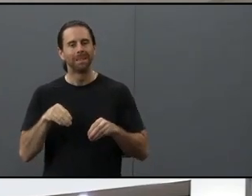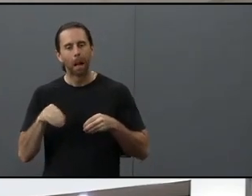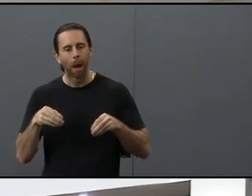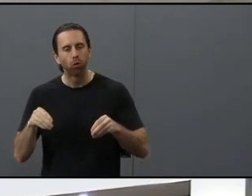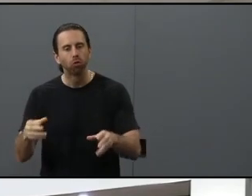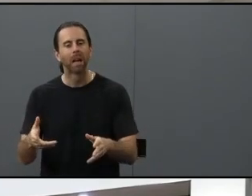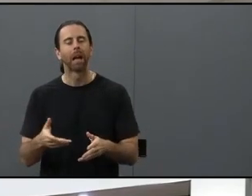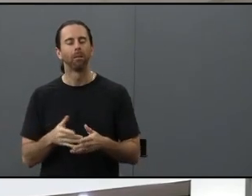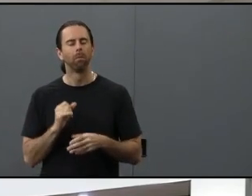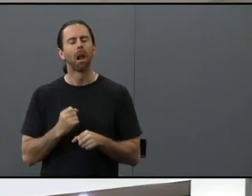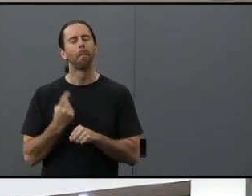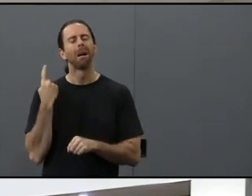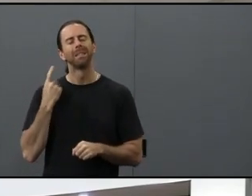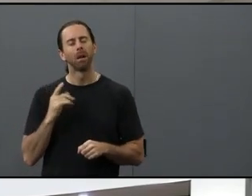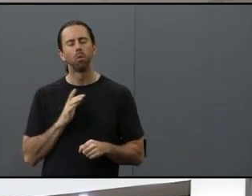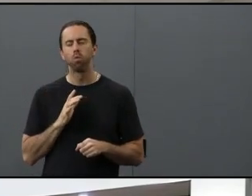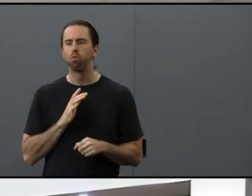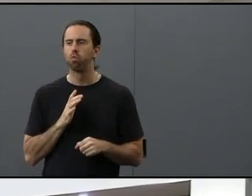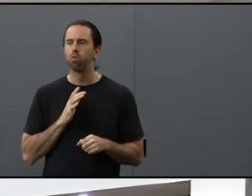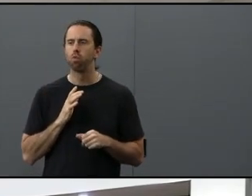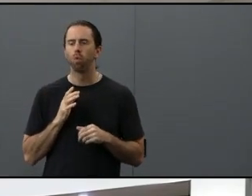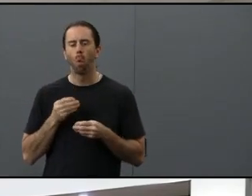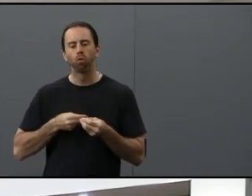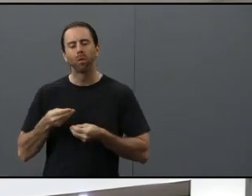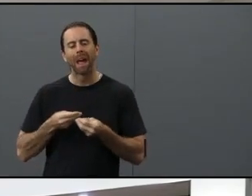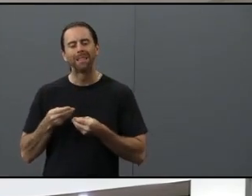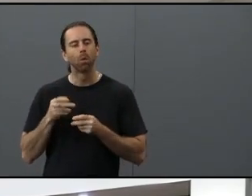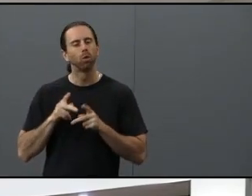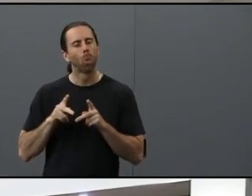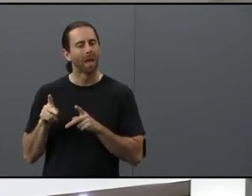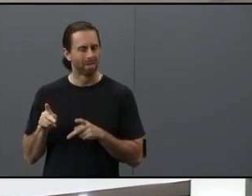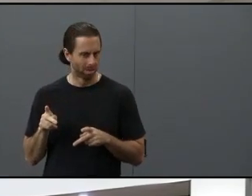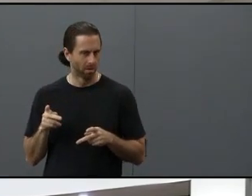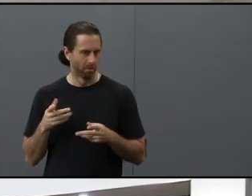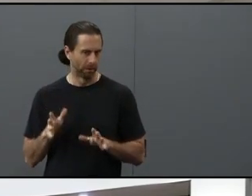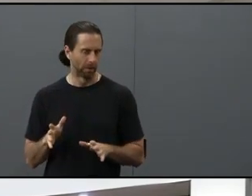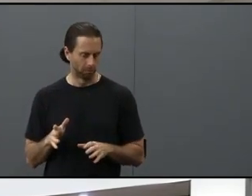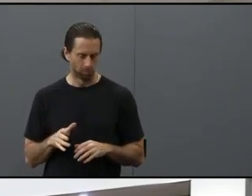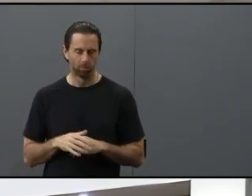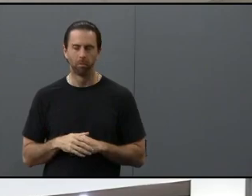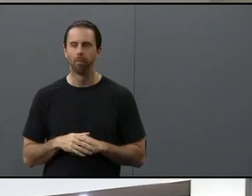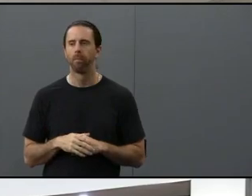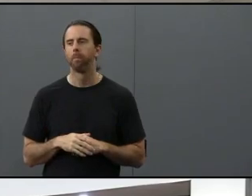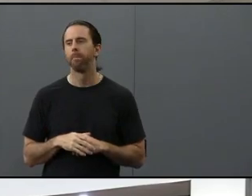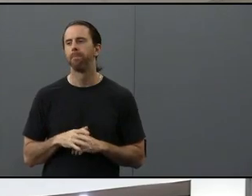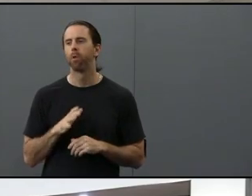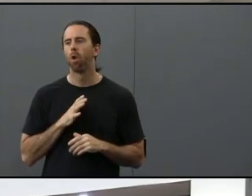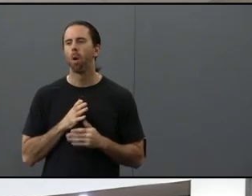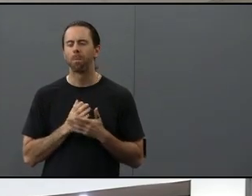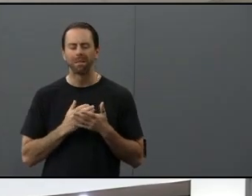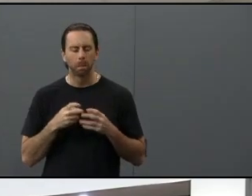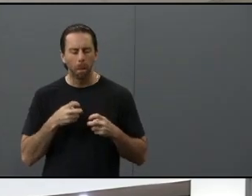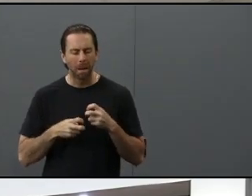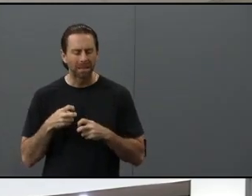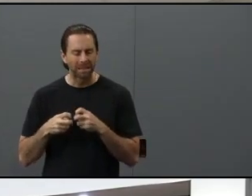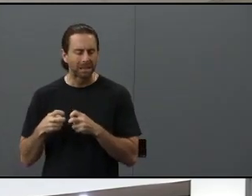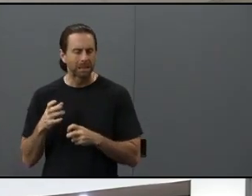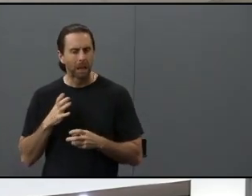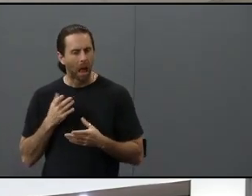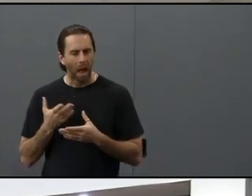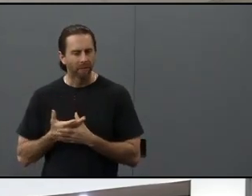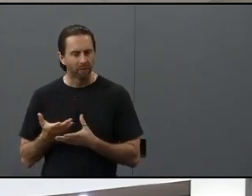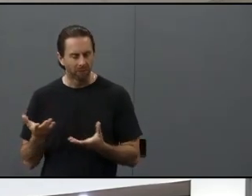tout ça l'année dernière on a eu des consultations citoyennes et puis bon il y avait certaines problématiques qui étaient